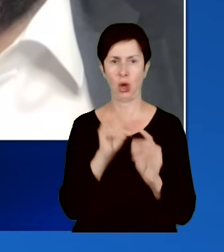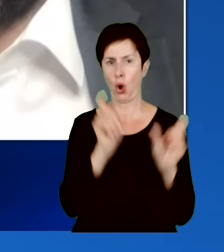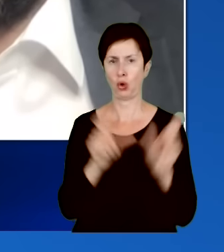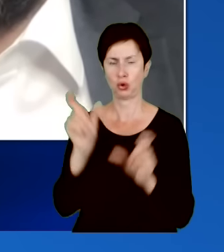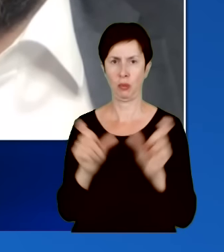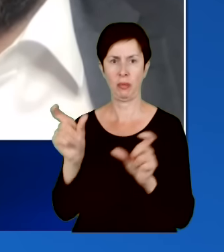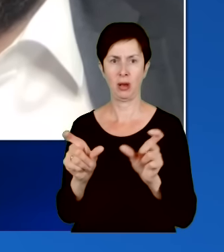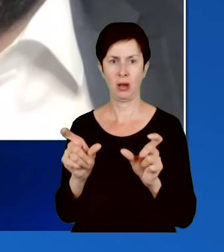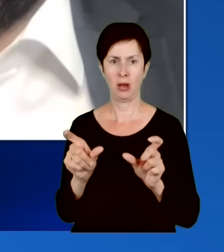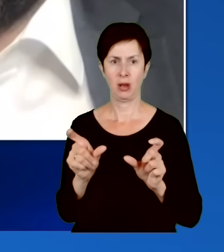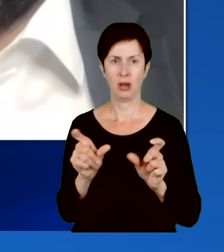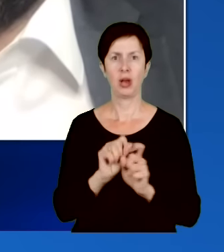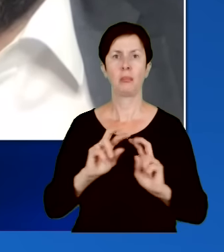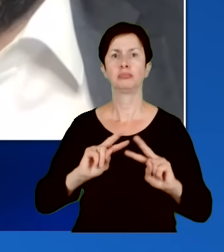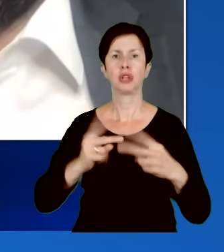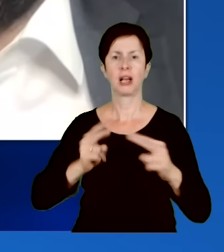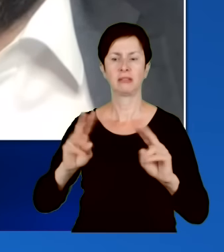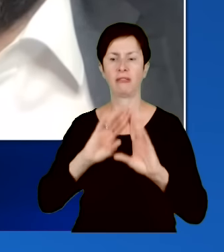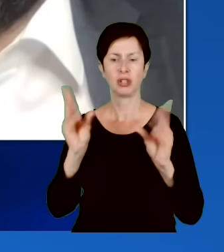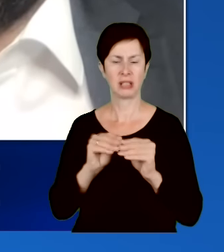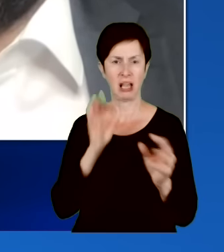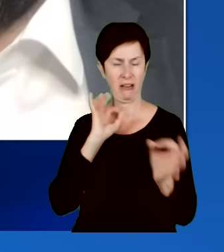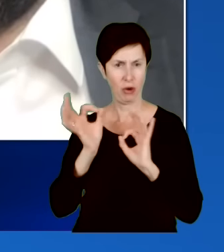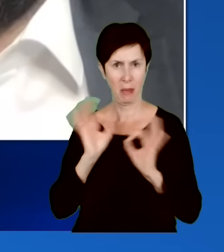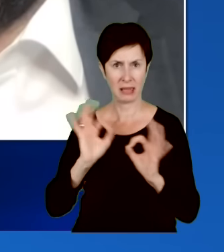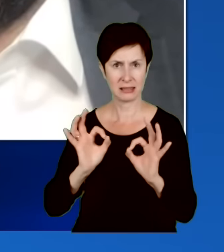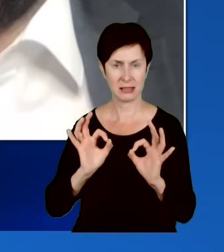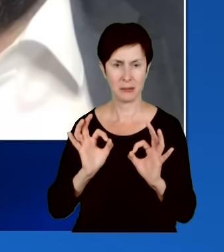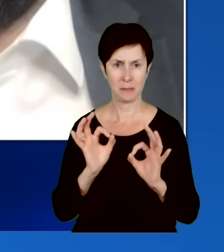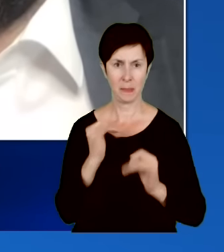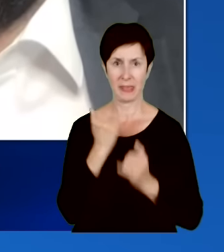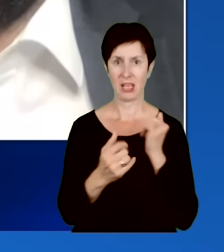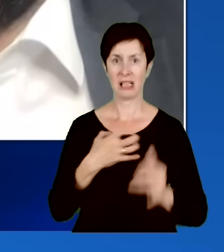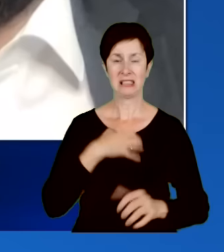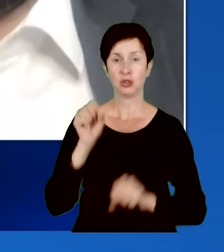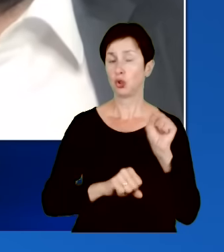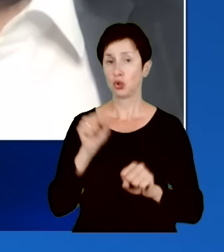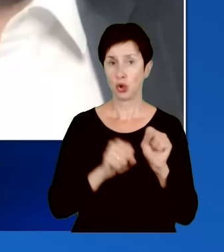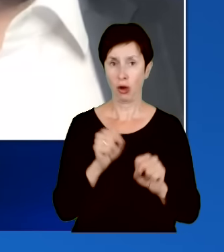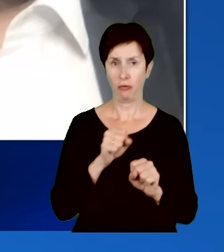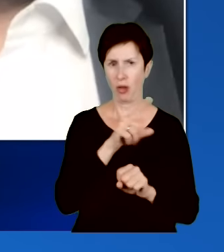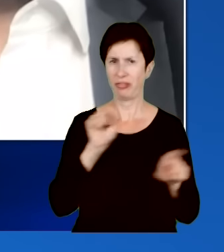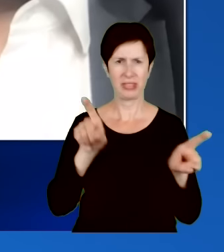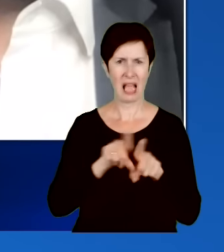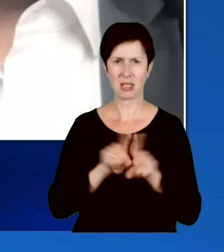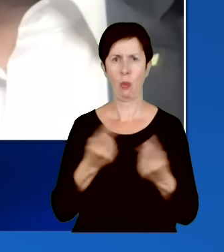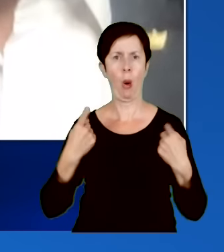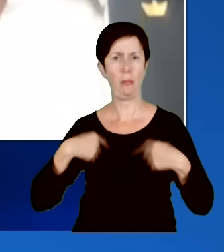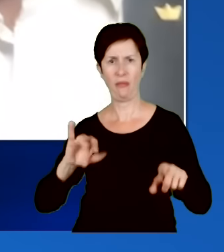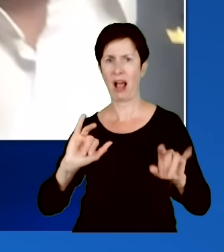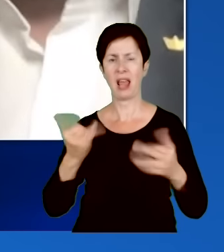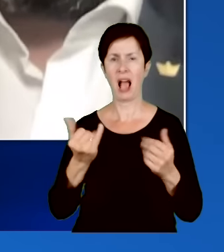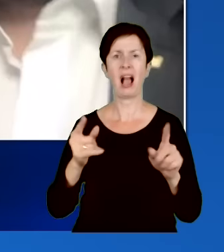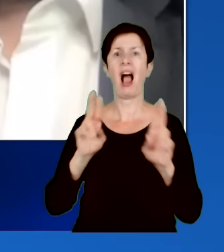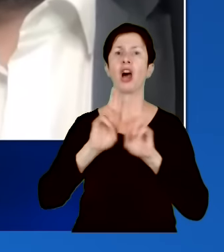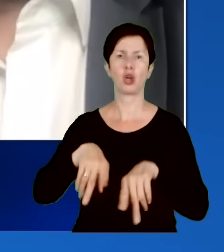baz i przekazywania wszelkich szczegółowych informacji gdyby sędziowie byli takimi samymi obywatelami jak reszta ludzi